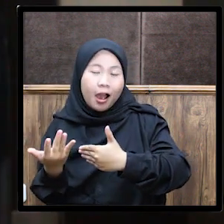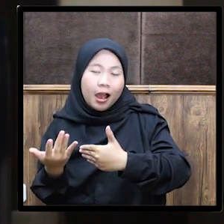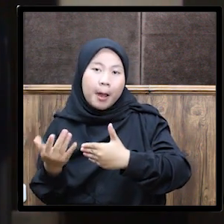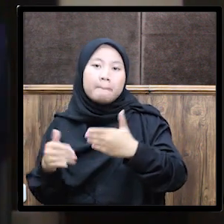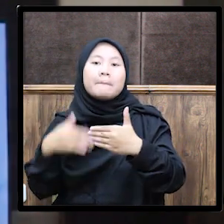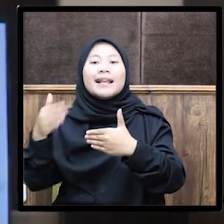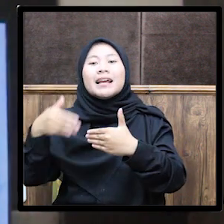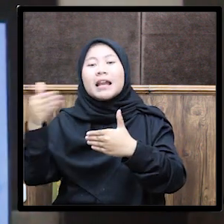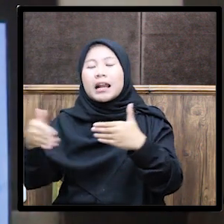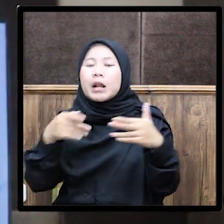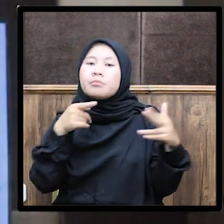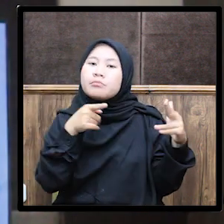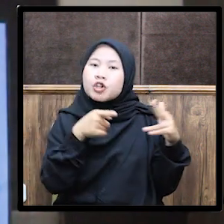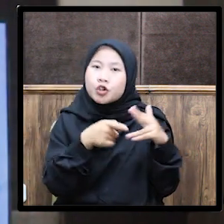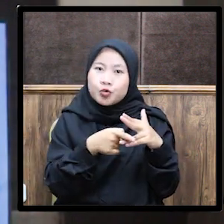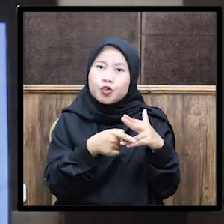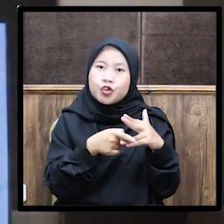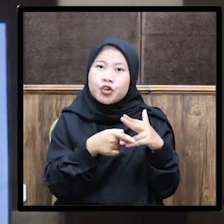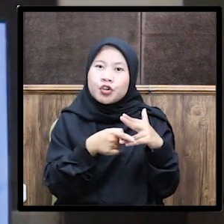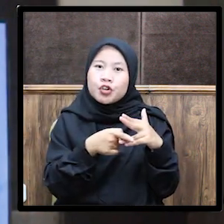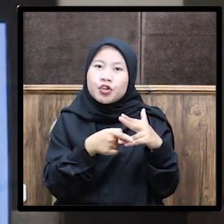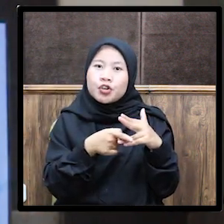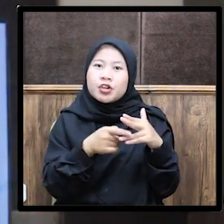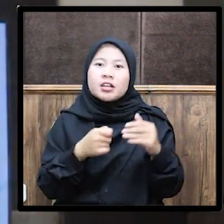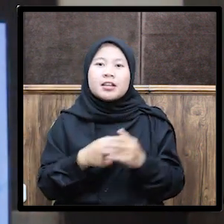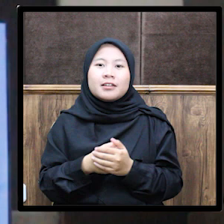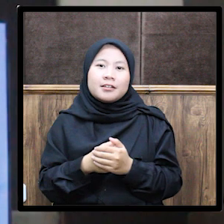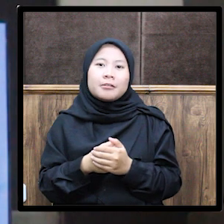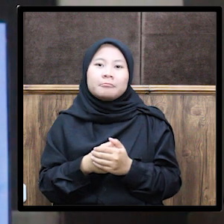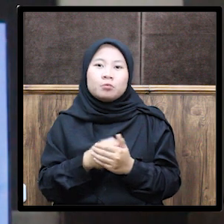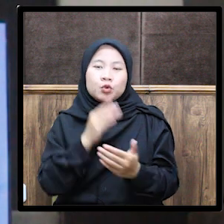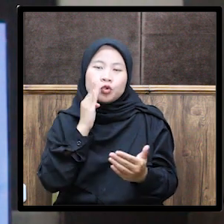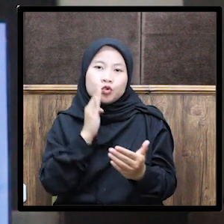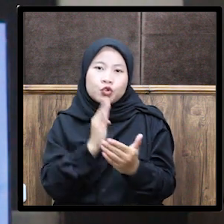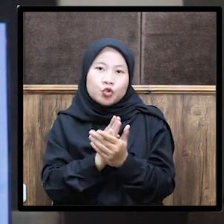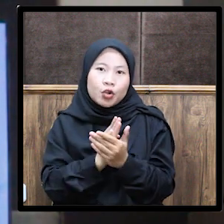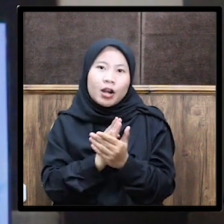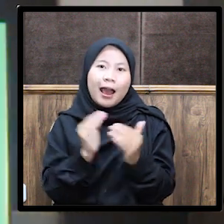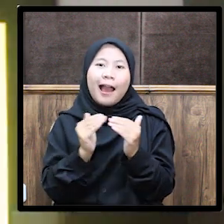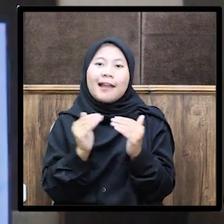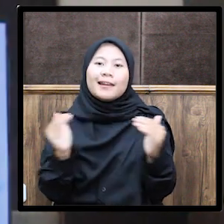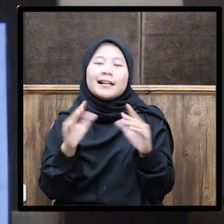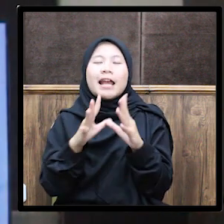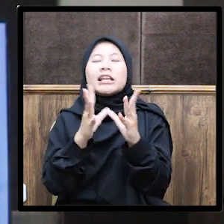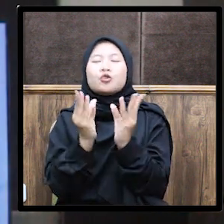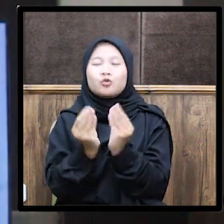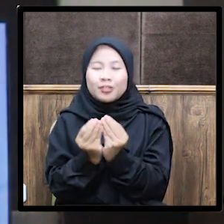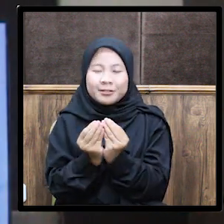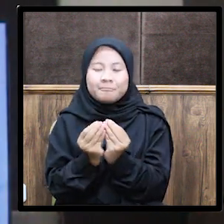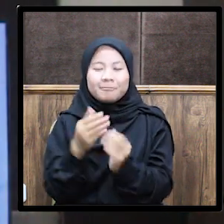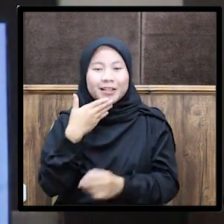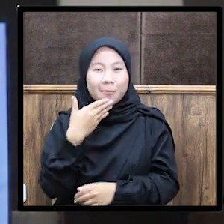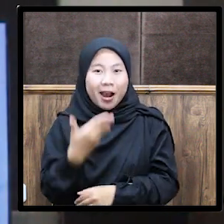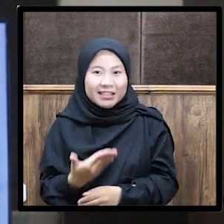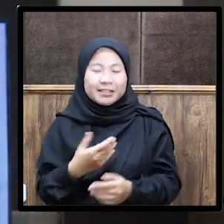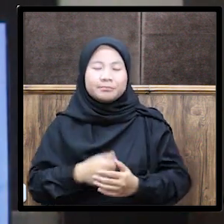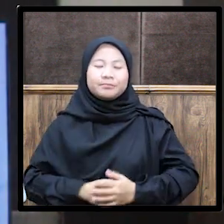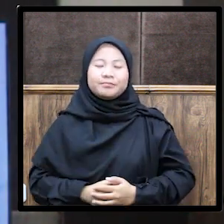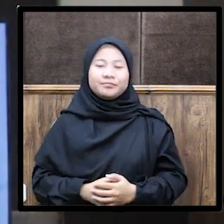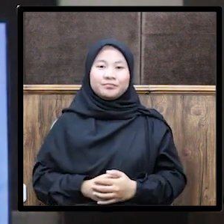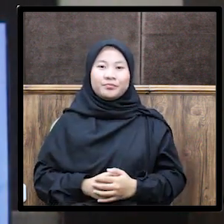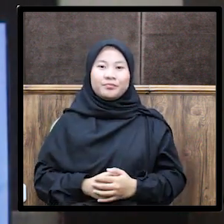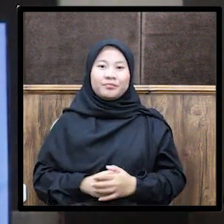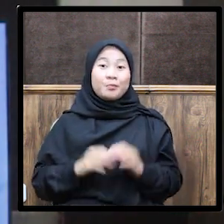pemilu yang luber, jurdil dan inklusif begitu. Terima kasih Mas Ajuan. Terima kasih Pak Joni. Baik sobat